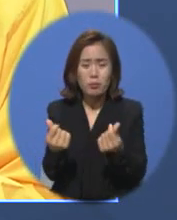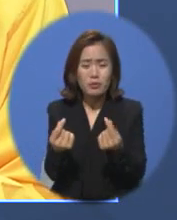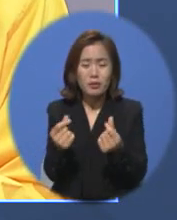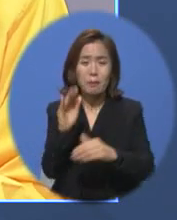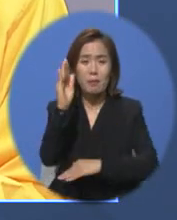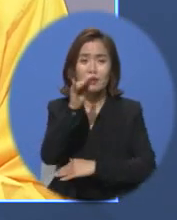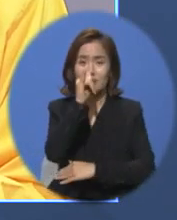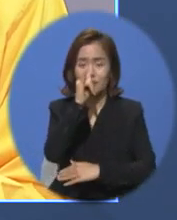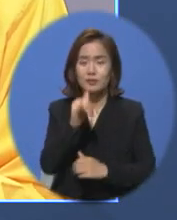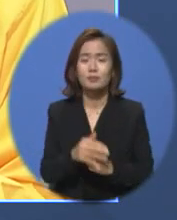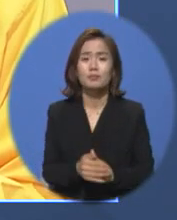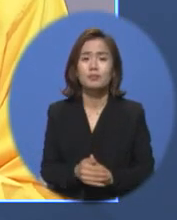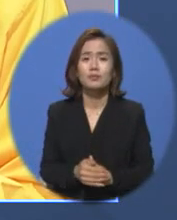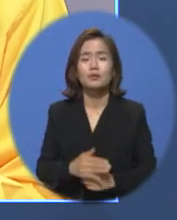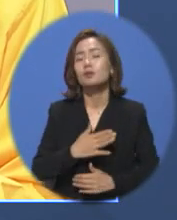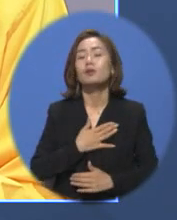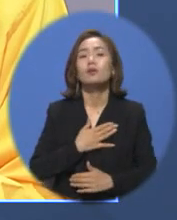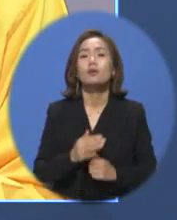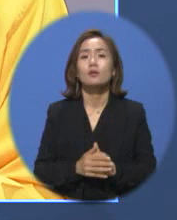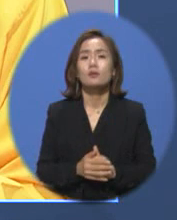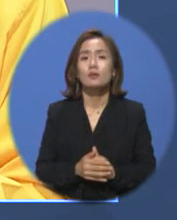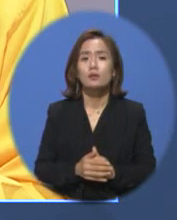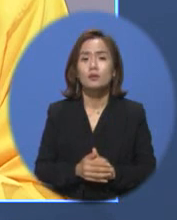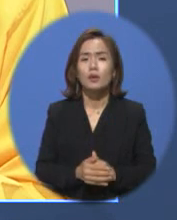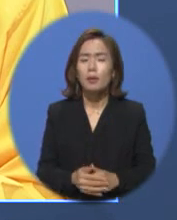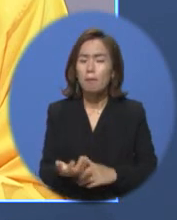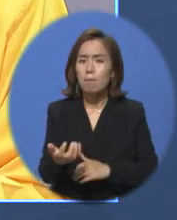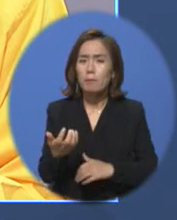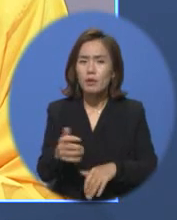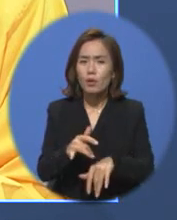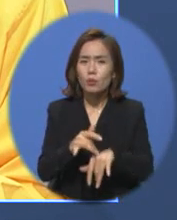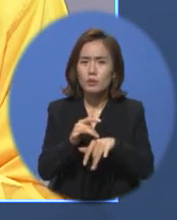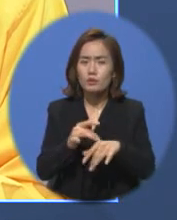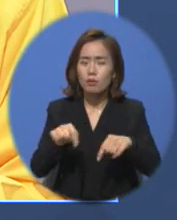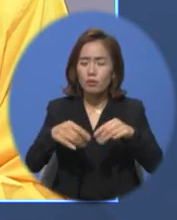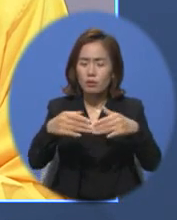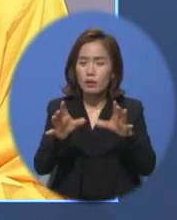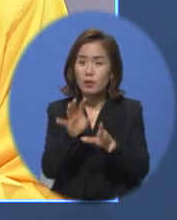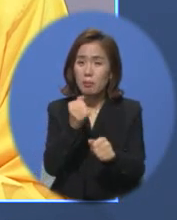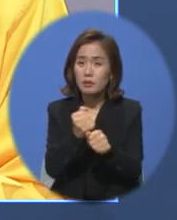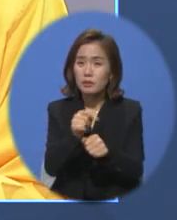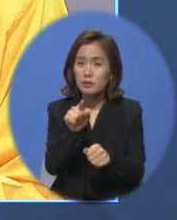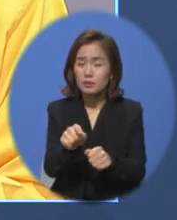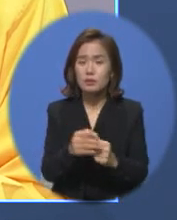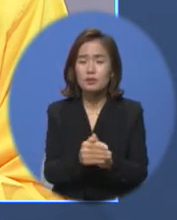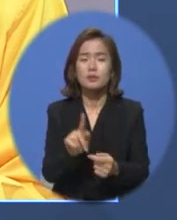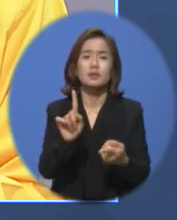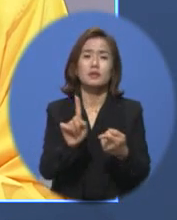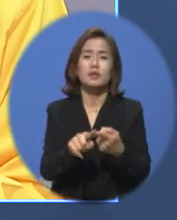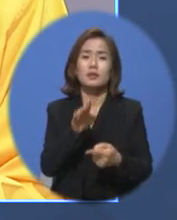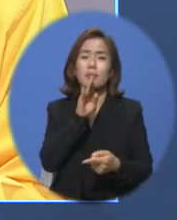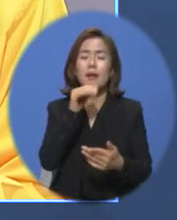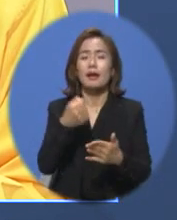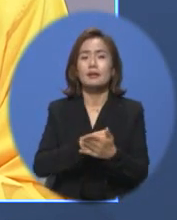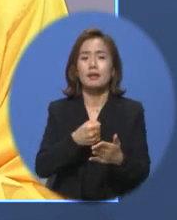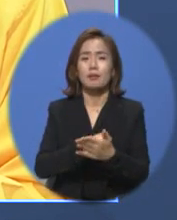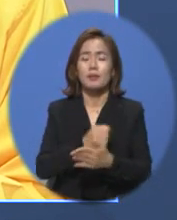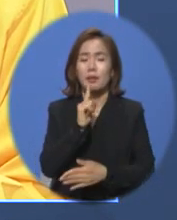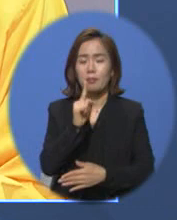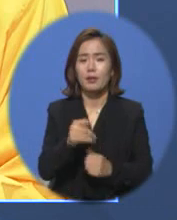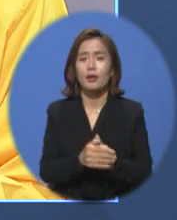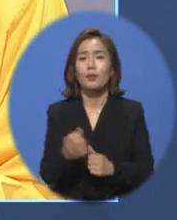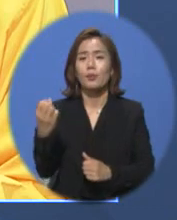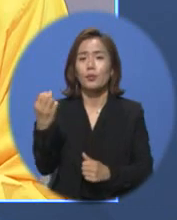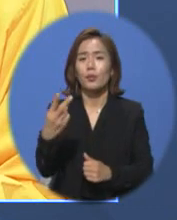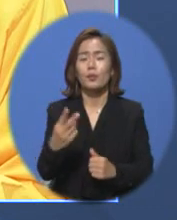어제토론에서도비슷한얘기를했었어요. 위성 비례대표제정당이 만들어지고있다는사실이